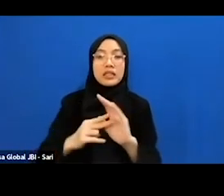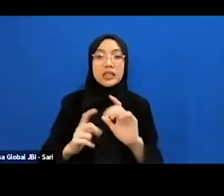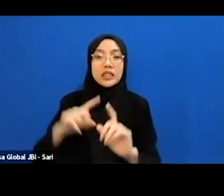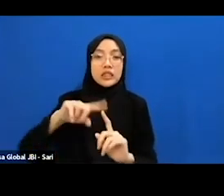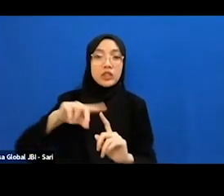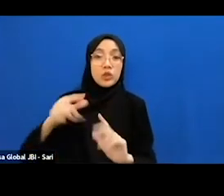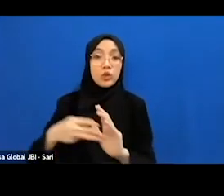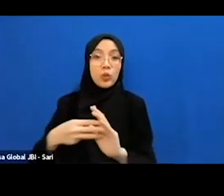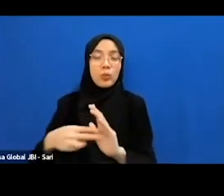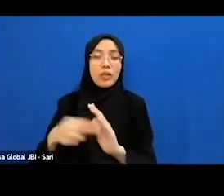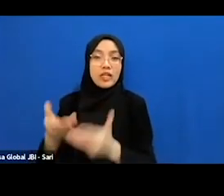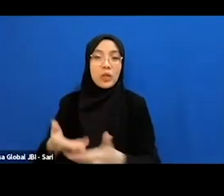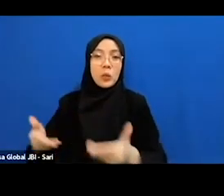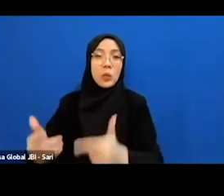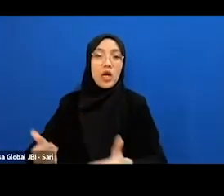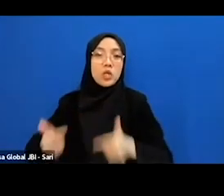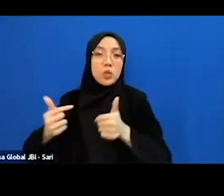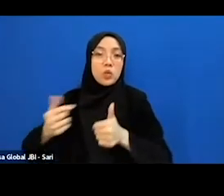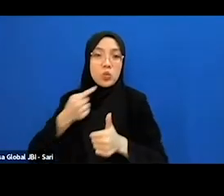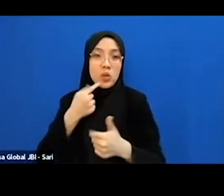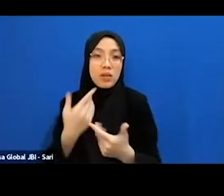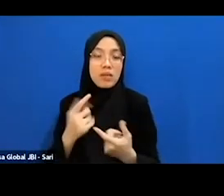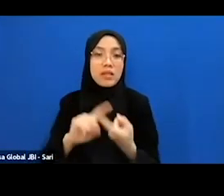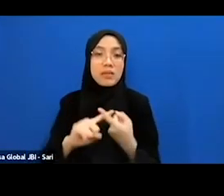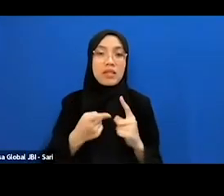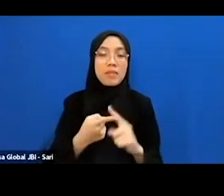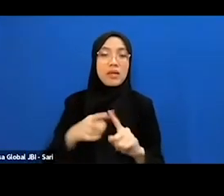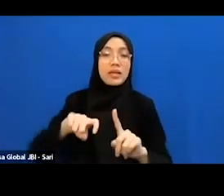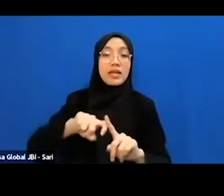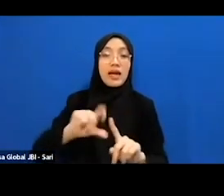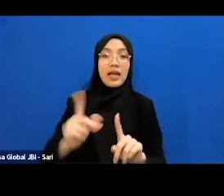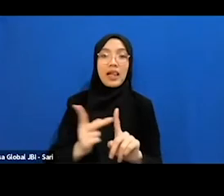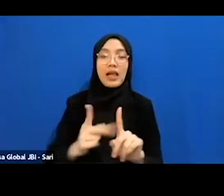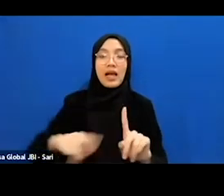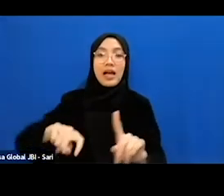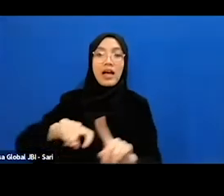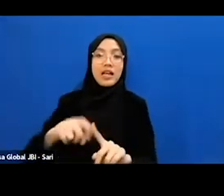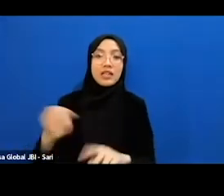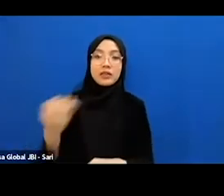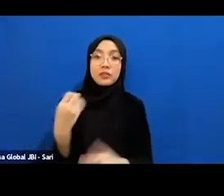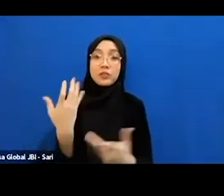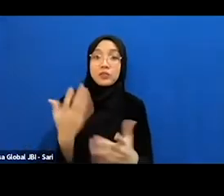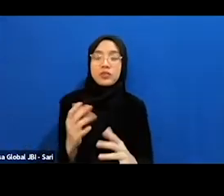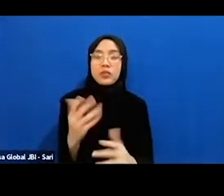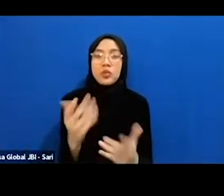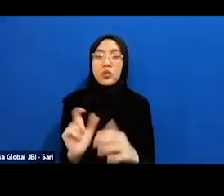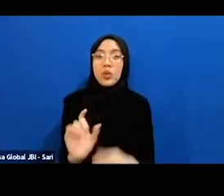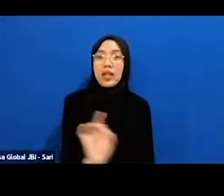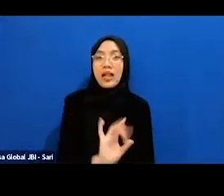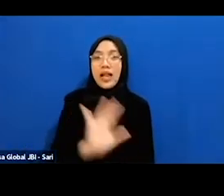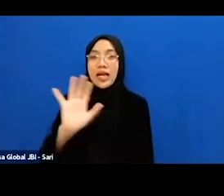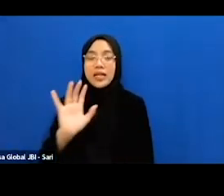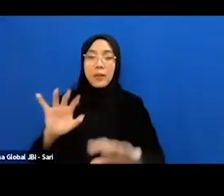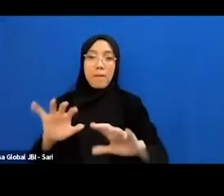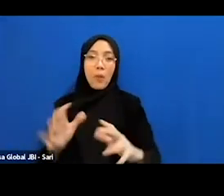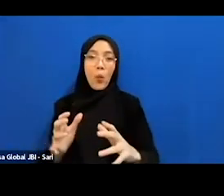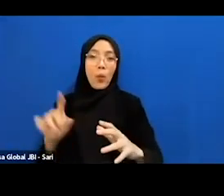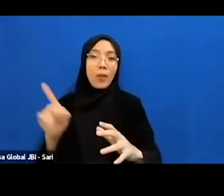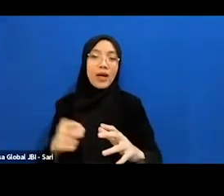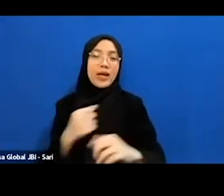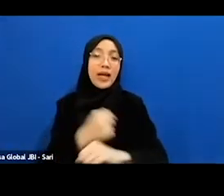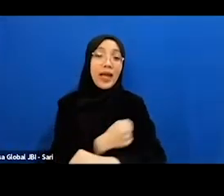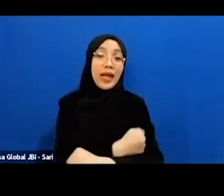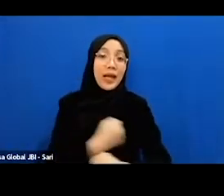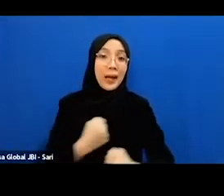Lingkungan Hidup Hanya itu teman-teman di lhk misalnya Sebutkan tetapi misalnya untuk produk-produk the pengguna energi